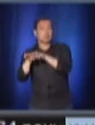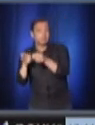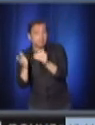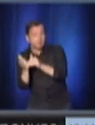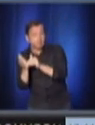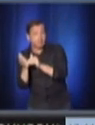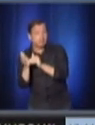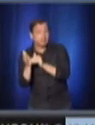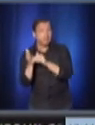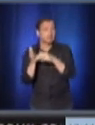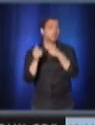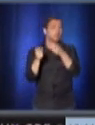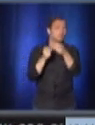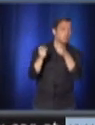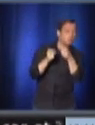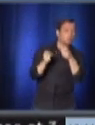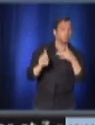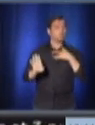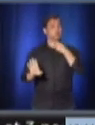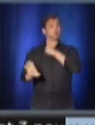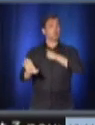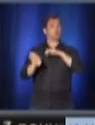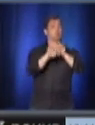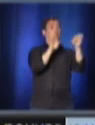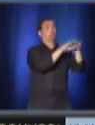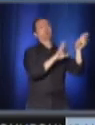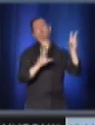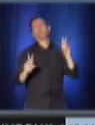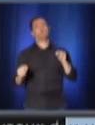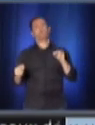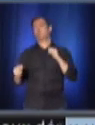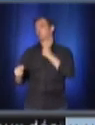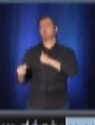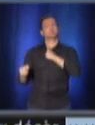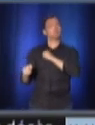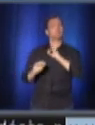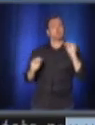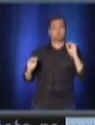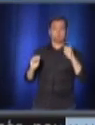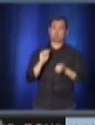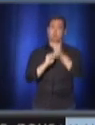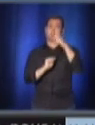que ce soit une mauvaise décision. Et je dirais même que si je le dis,